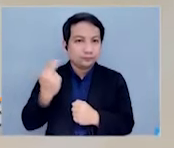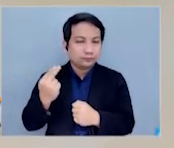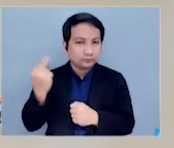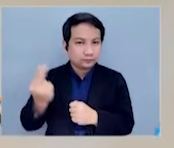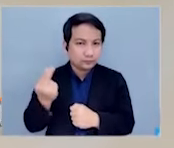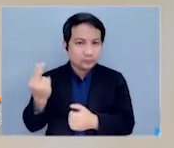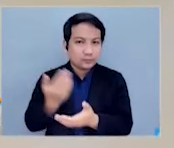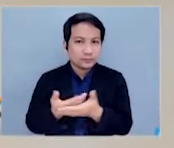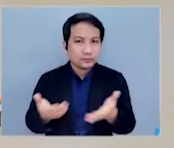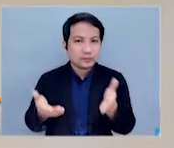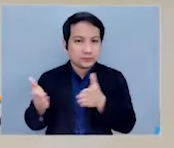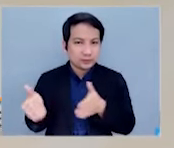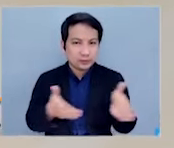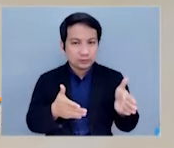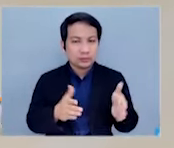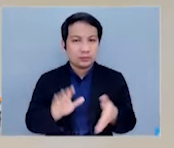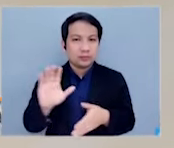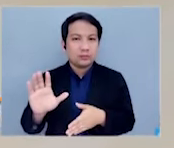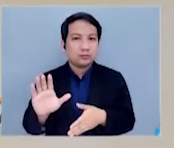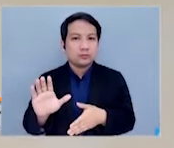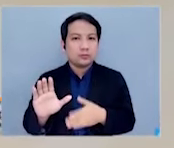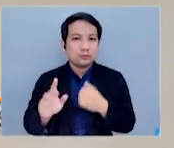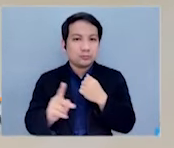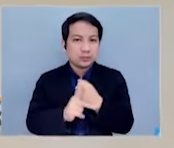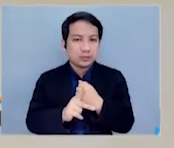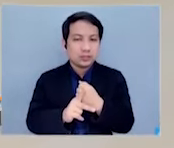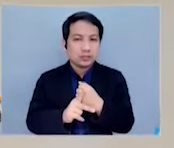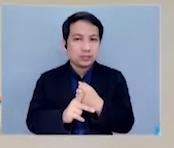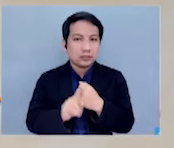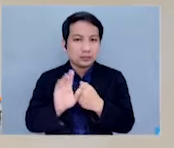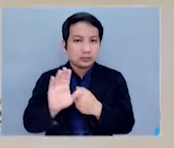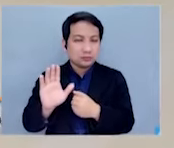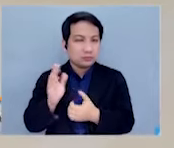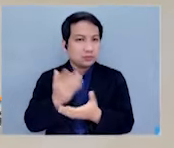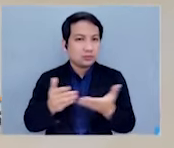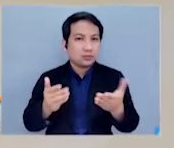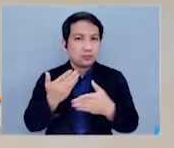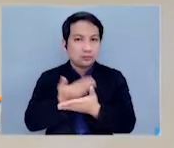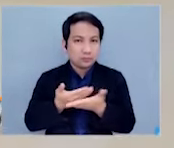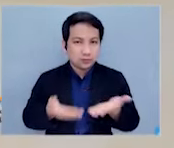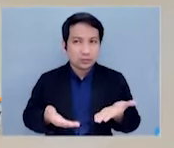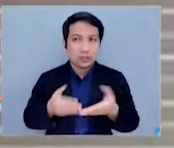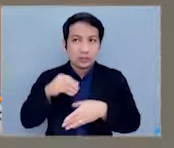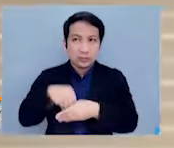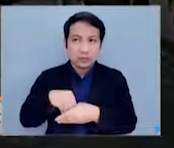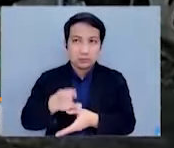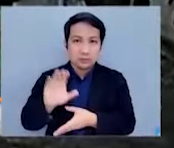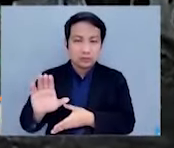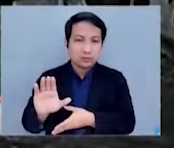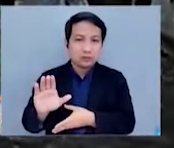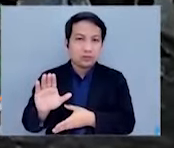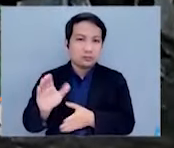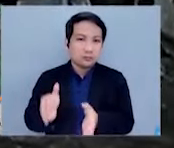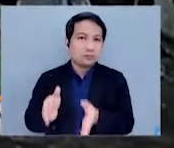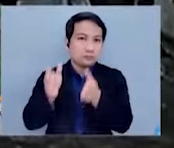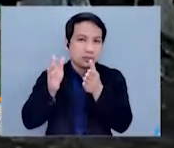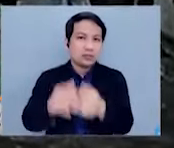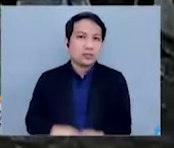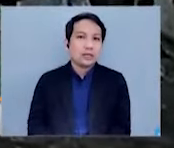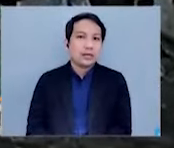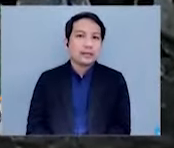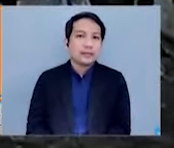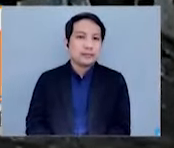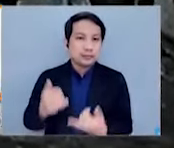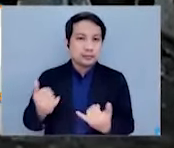plano for preserving and restore yung mga equipment na nandiyan po sa loob. Sa ngayon,